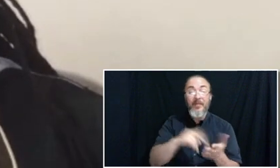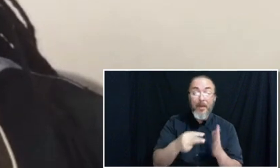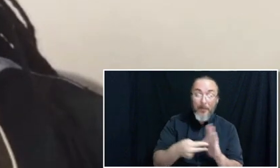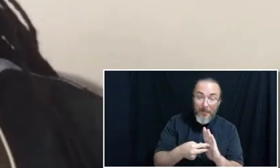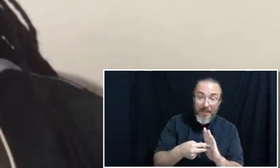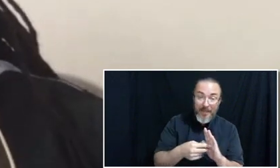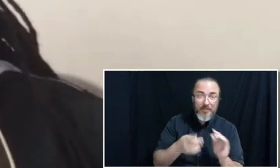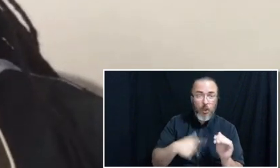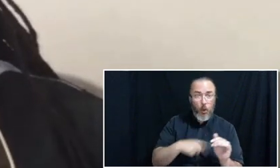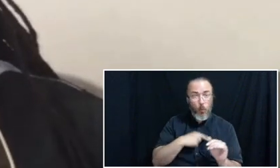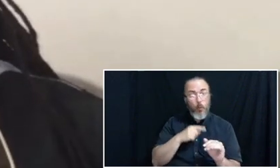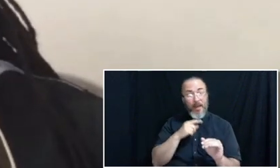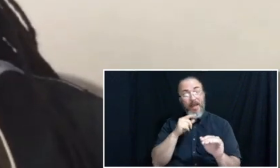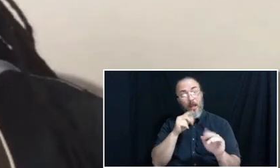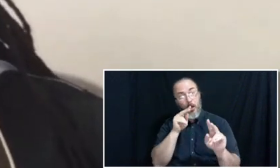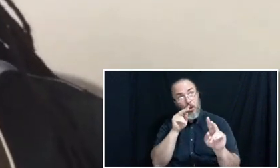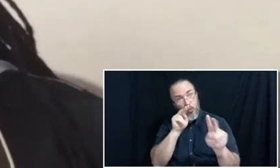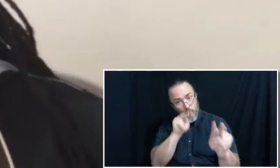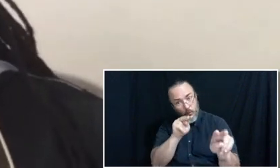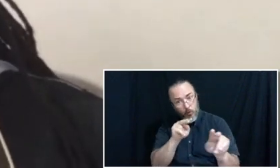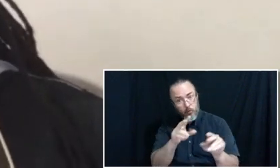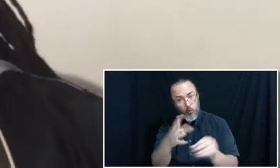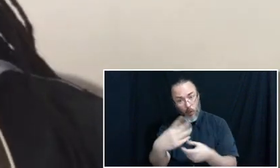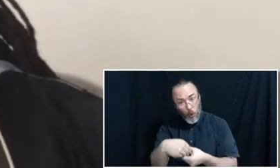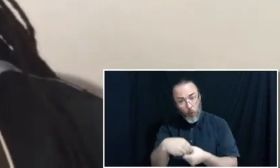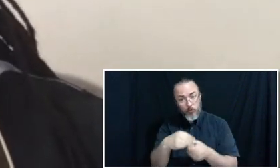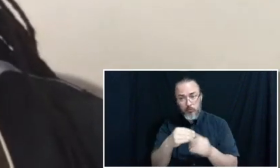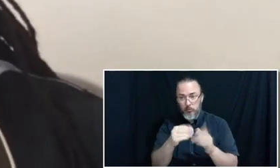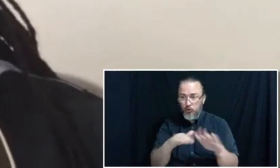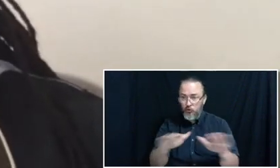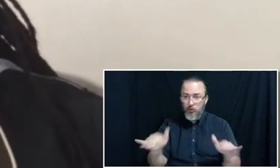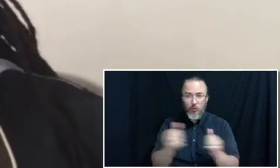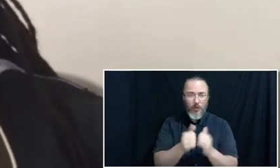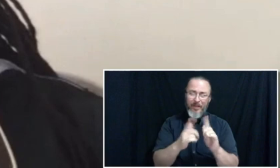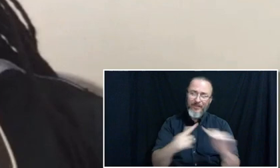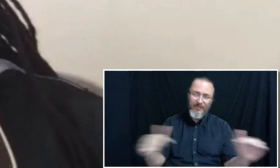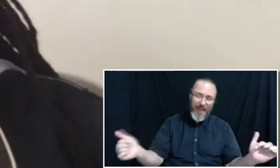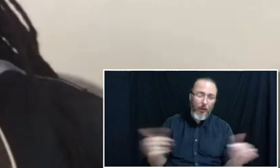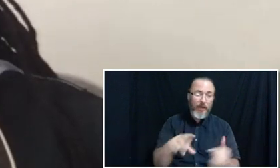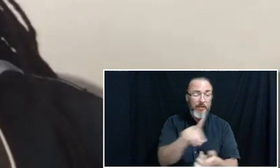L'inclusion radicale, c'est à ce que les enfants de toutes aptitudes,